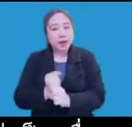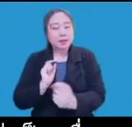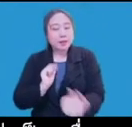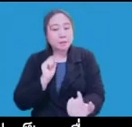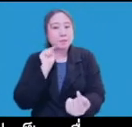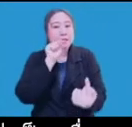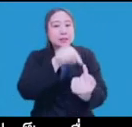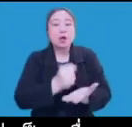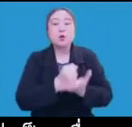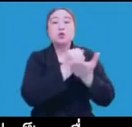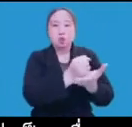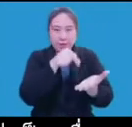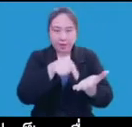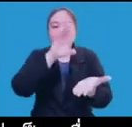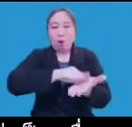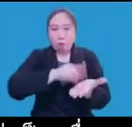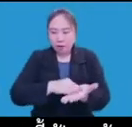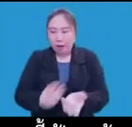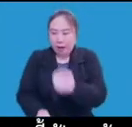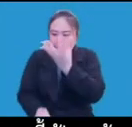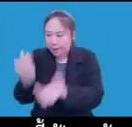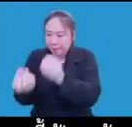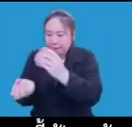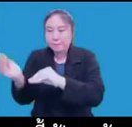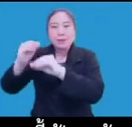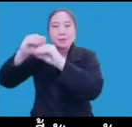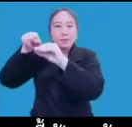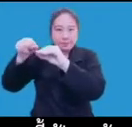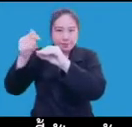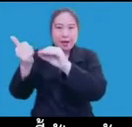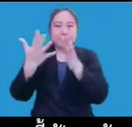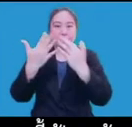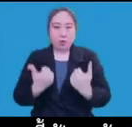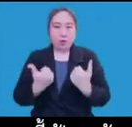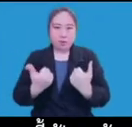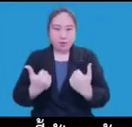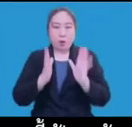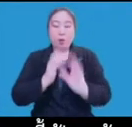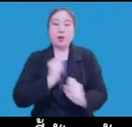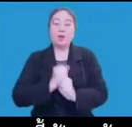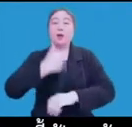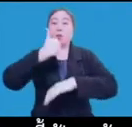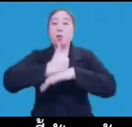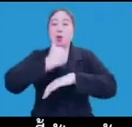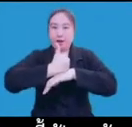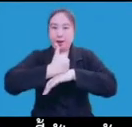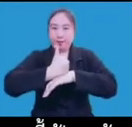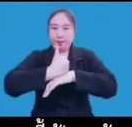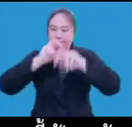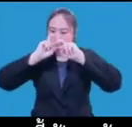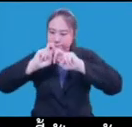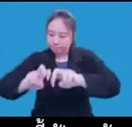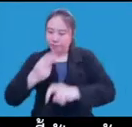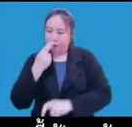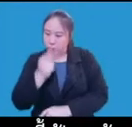นะครับที่ลงไปให้ความช่วยเหลืออันนี้ก็สามารถที่จะลงในระบบได้แล้วก็ทำให้หัวหน้างานหรือผู้บริหารสามารถที่จะติด